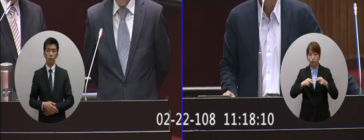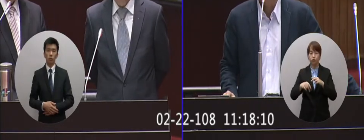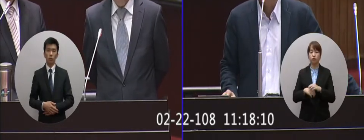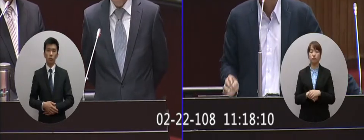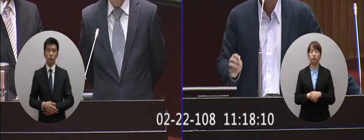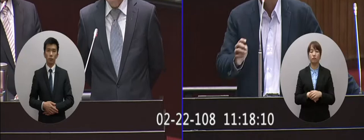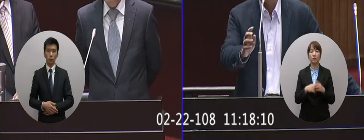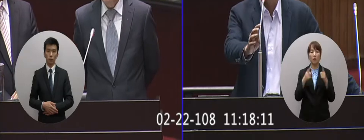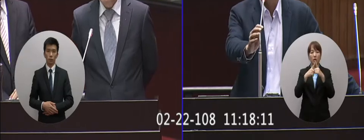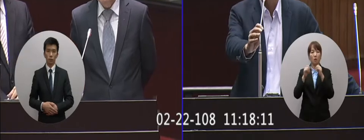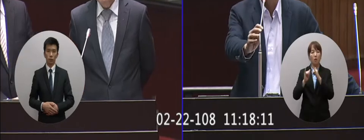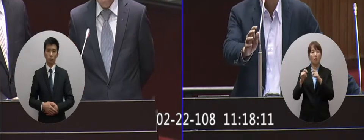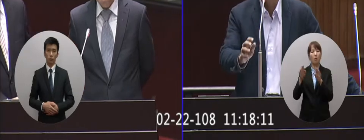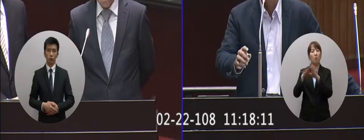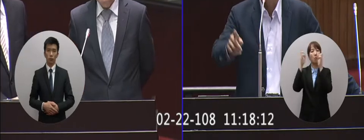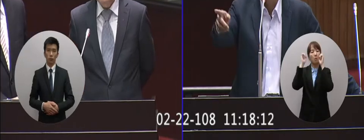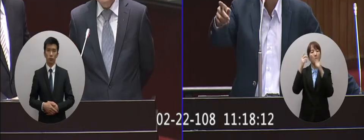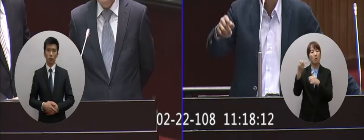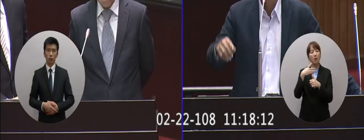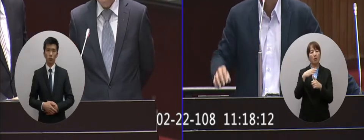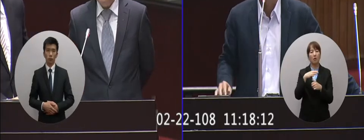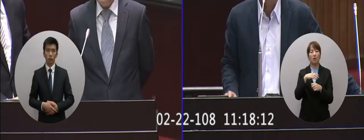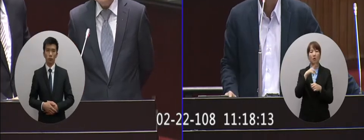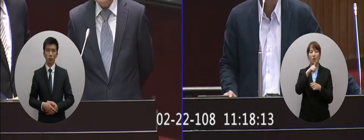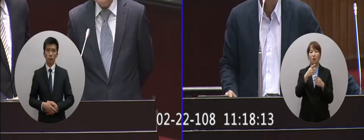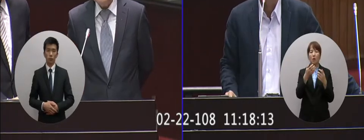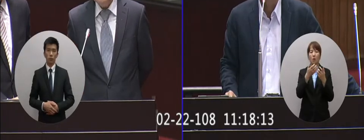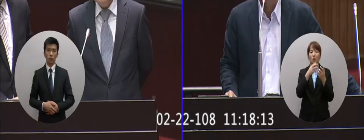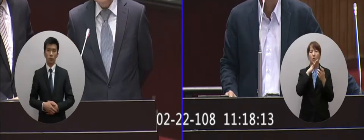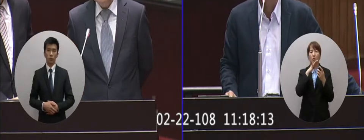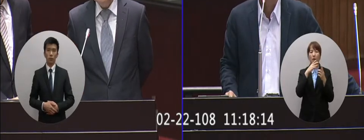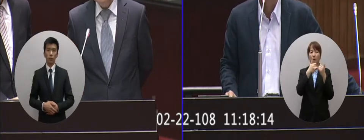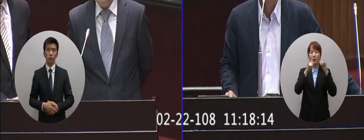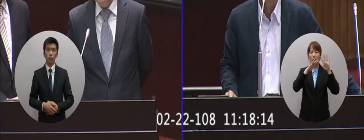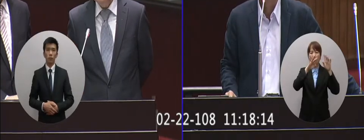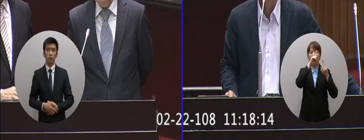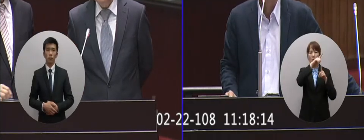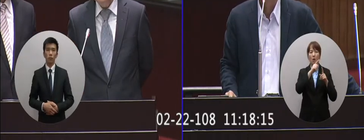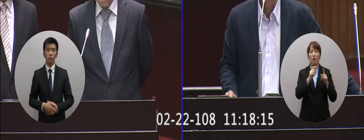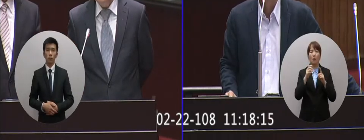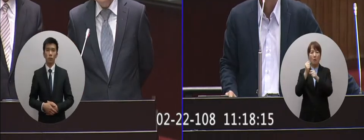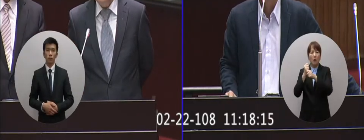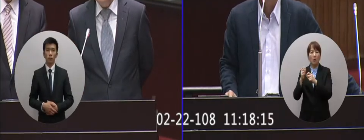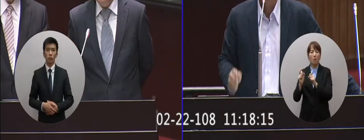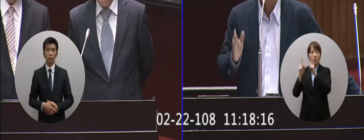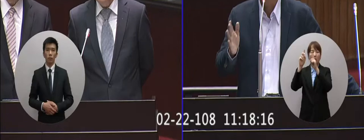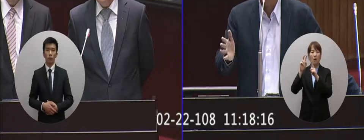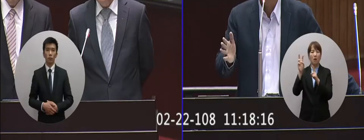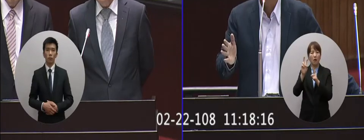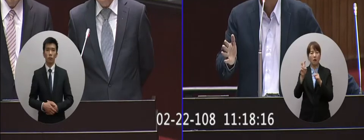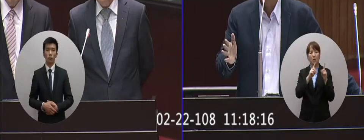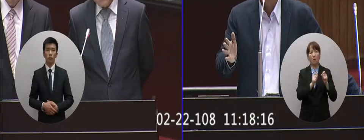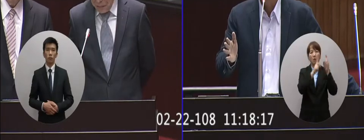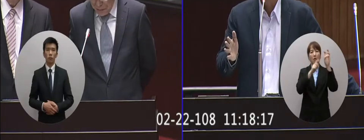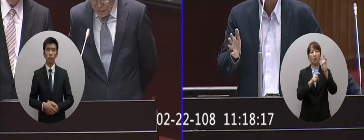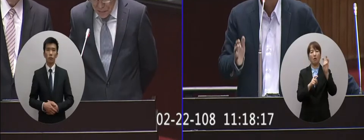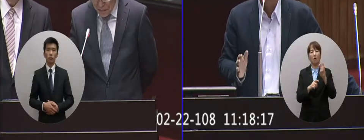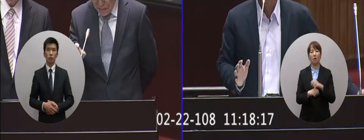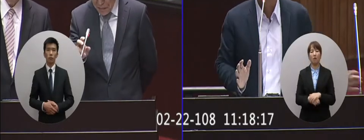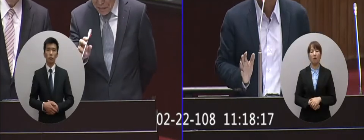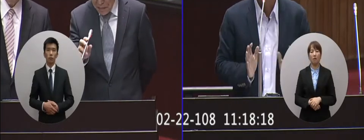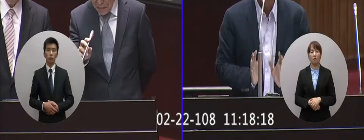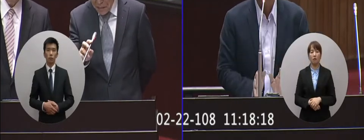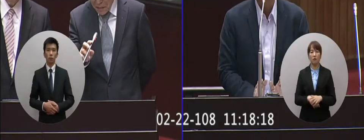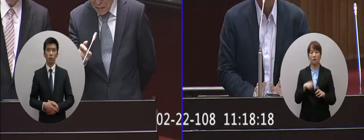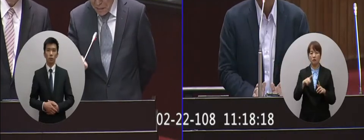说有人民跟我开玩笑说：“阿妈，你给我分开去，你知道你民进党去啥子？”像这个部分，事实